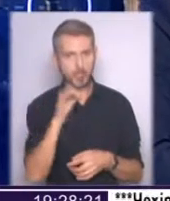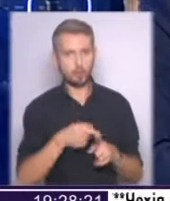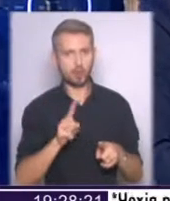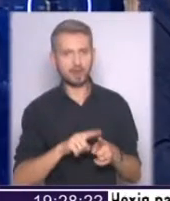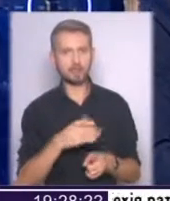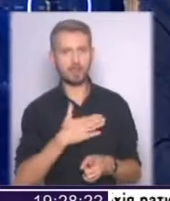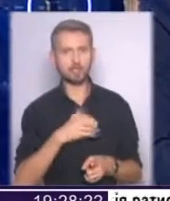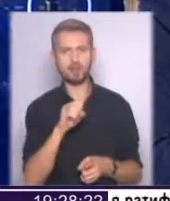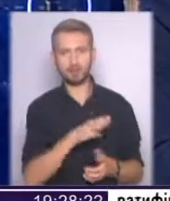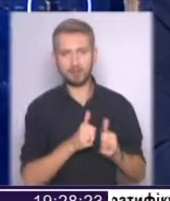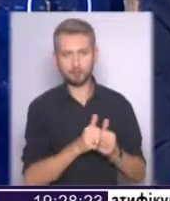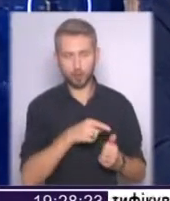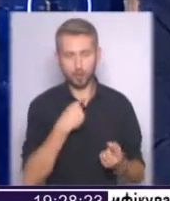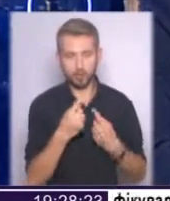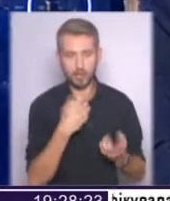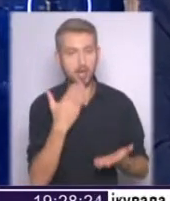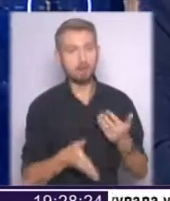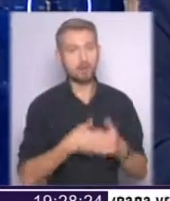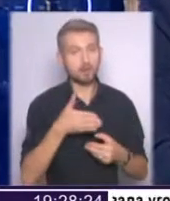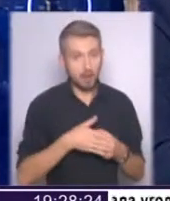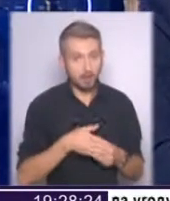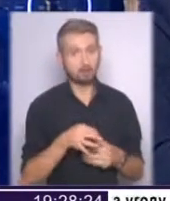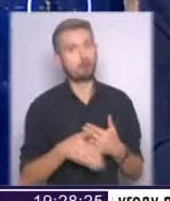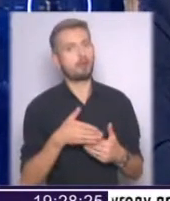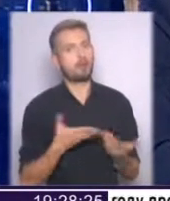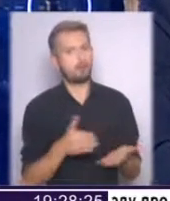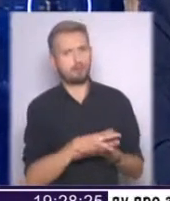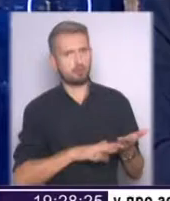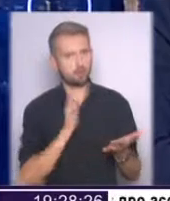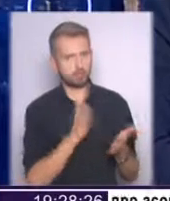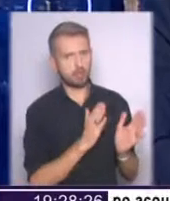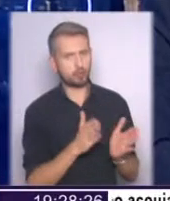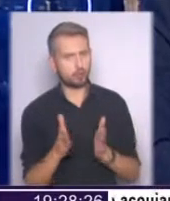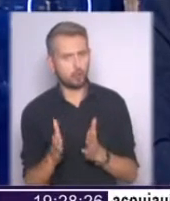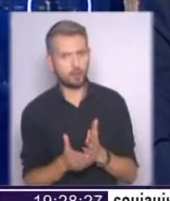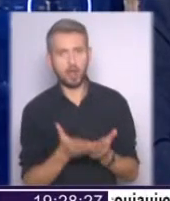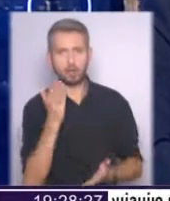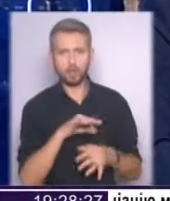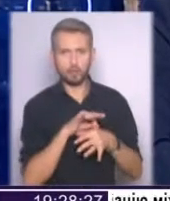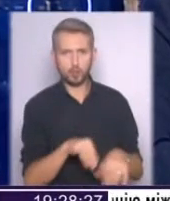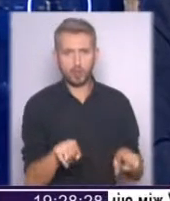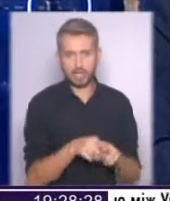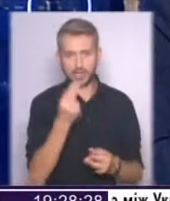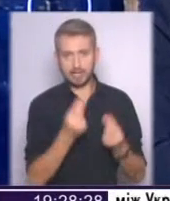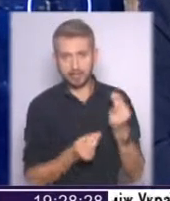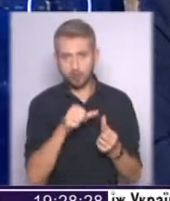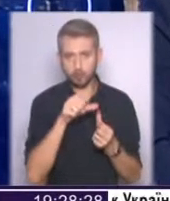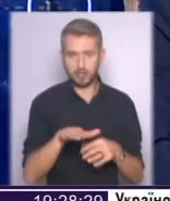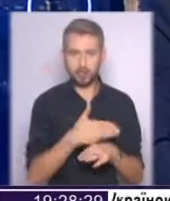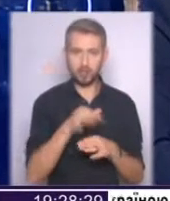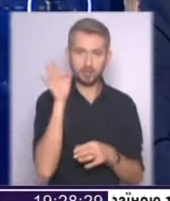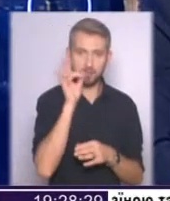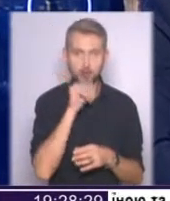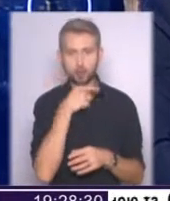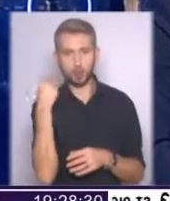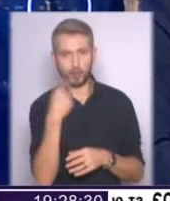європейськими колегами говорити. Якщо санкції, то санкції, вибачте, будьте послідовні. А якщо ведуться отакі ігри, особливо між Німеччиною і